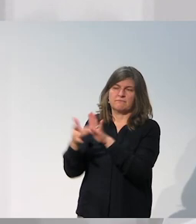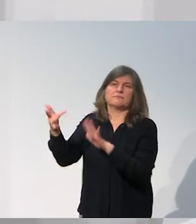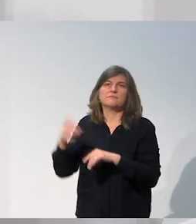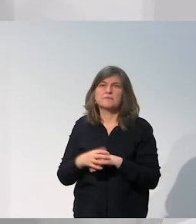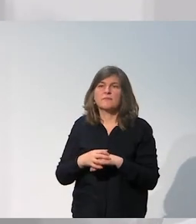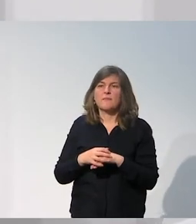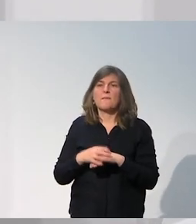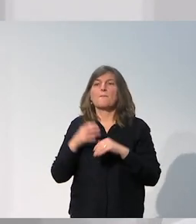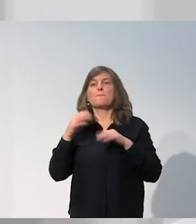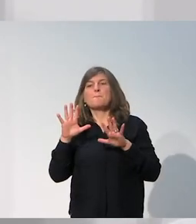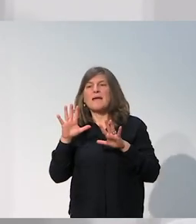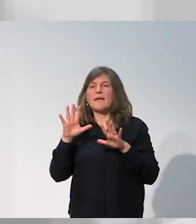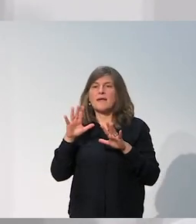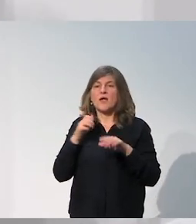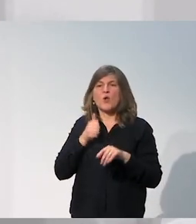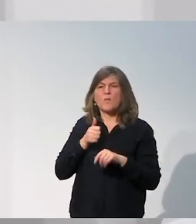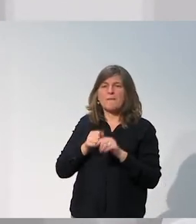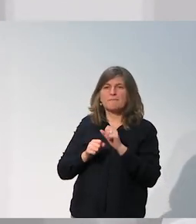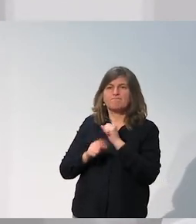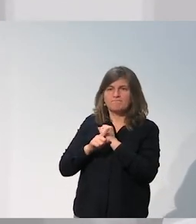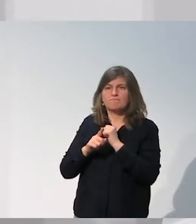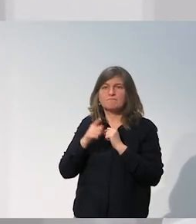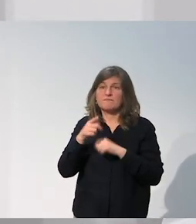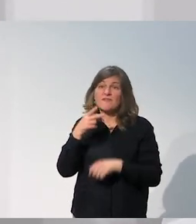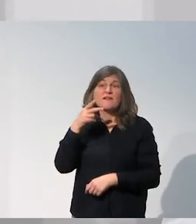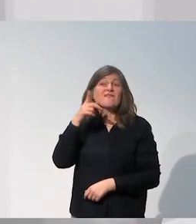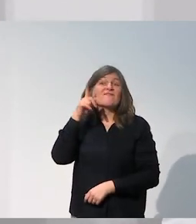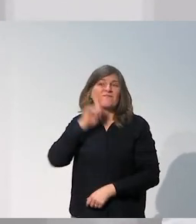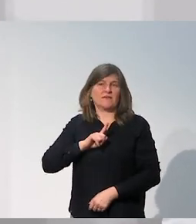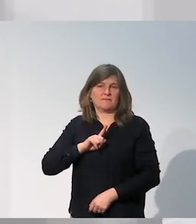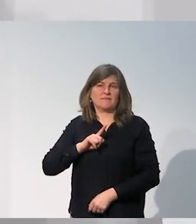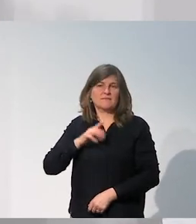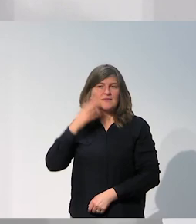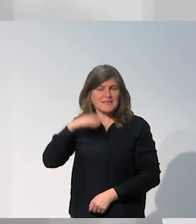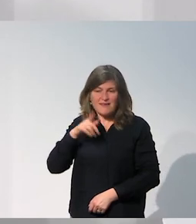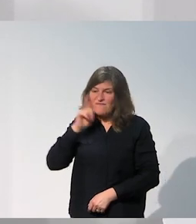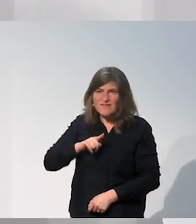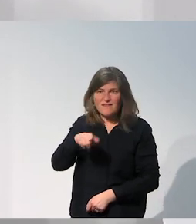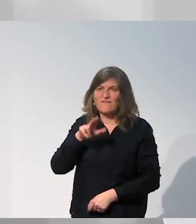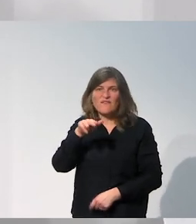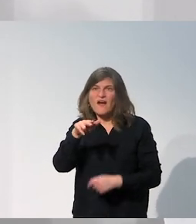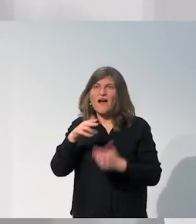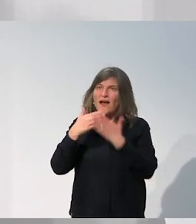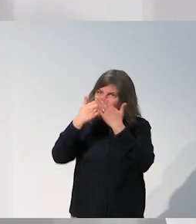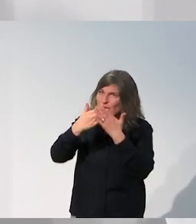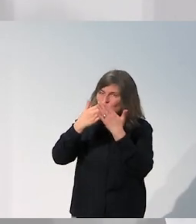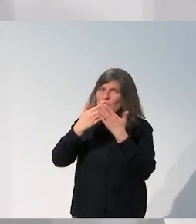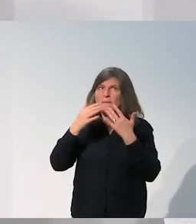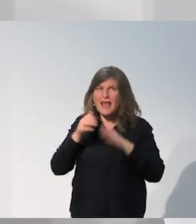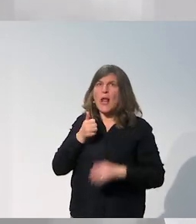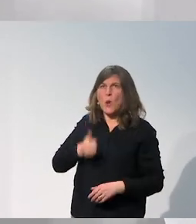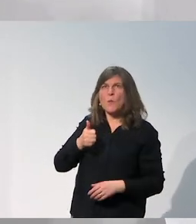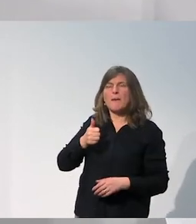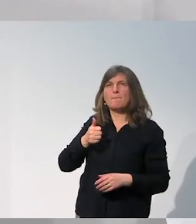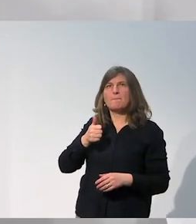lui d'être père, que pour ses filles. Ses filles aussi vont échapper. Elles vont étudier. Mais il entend considérer